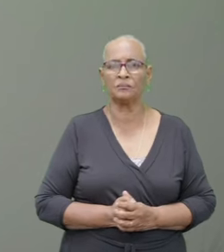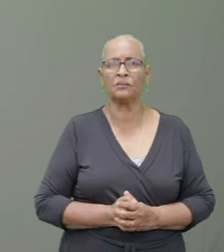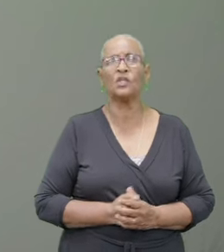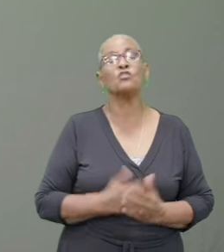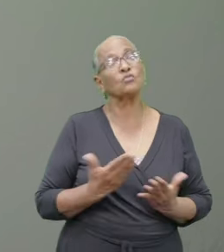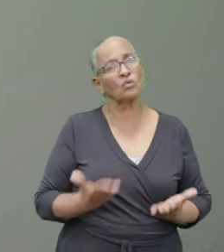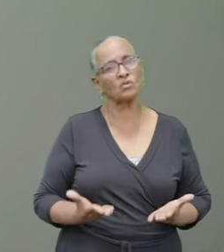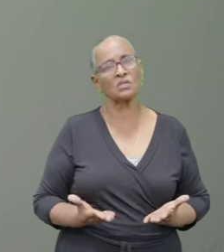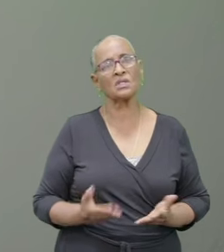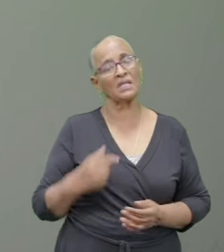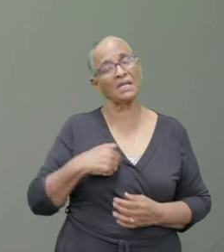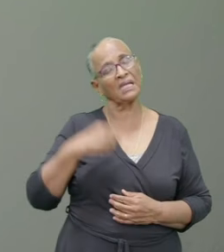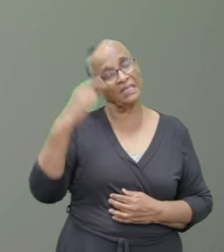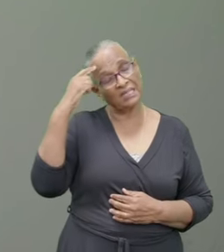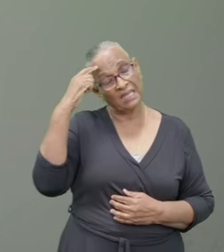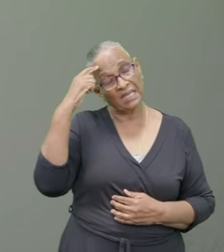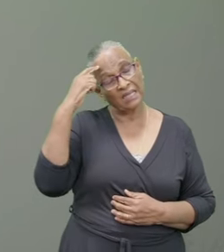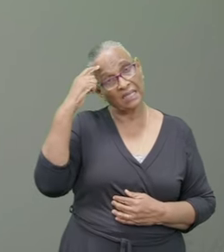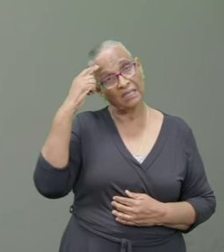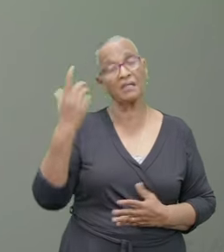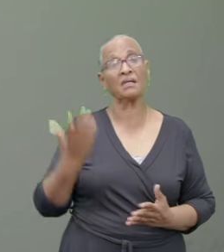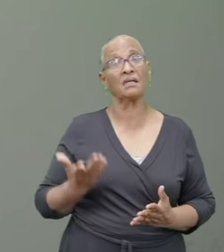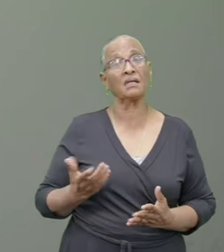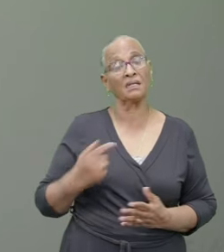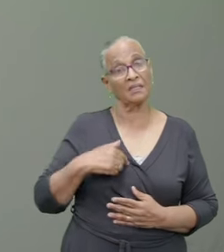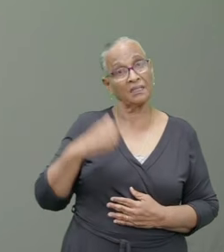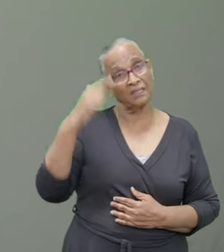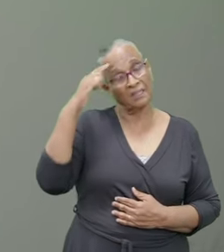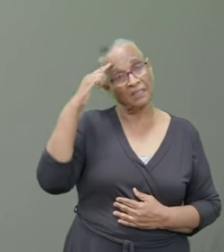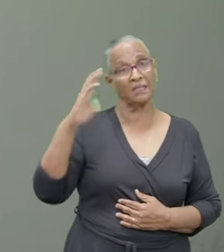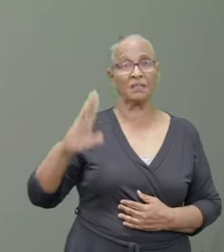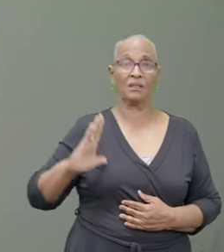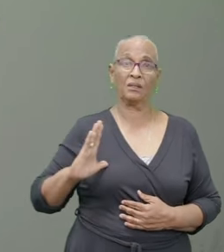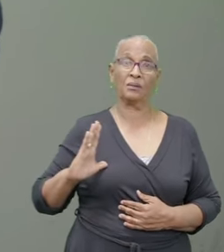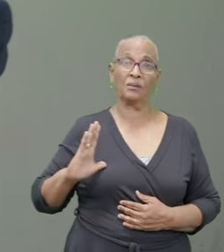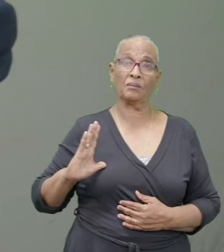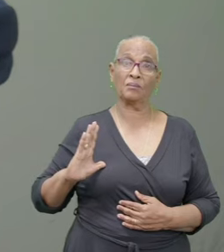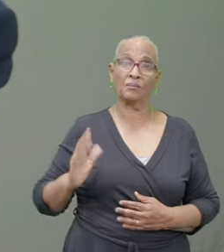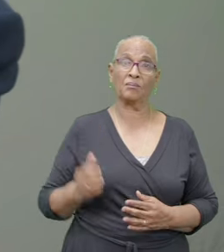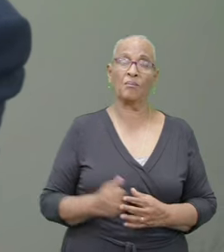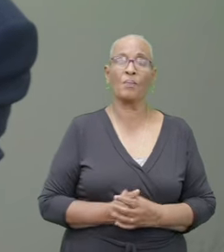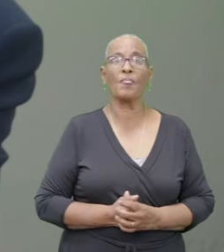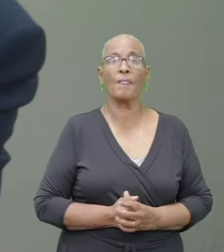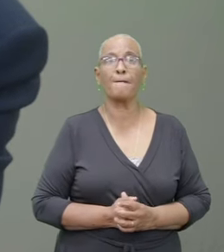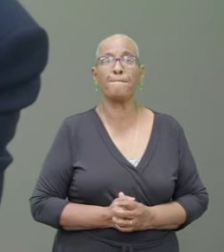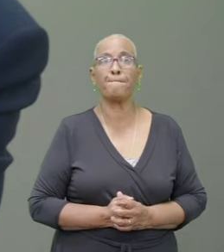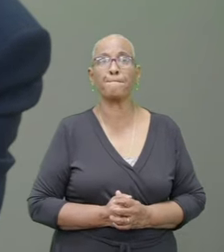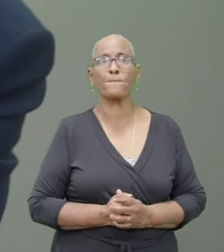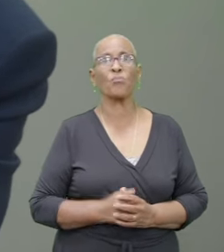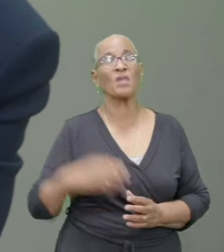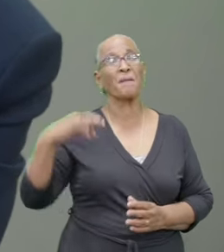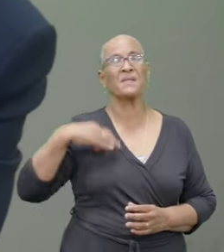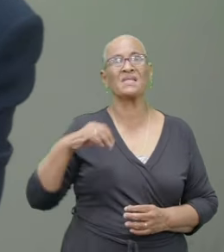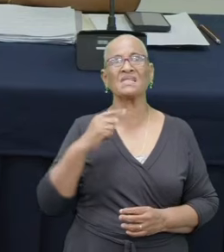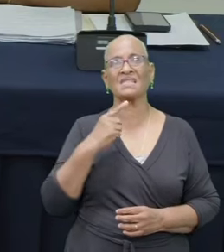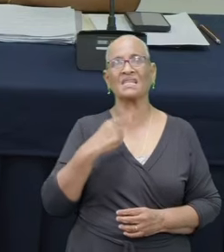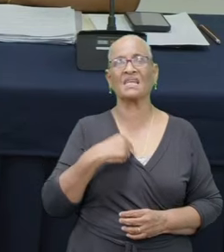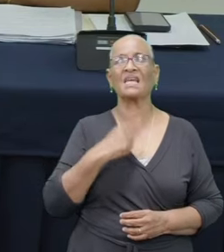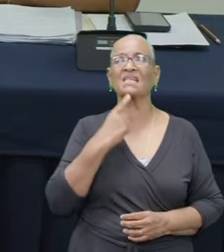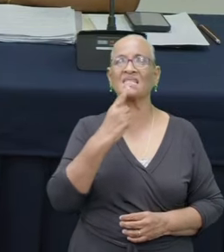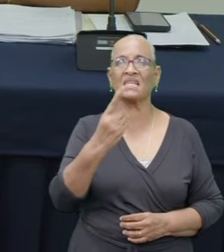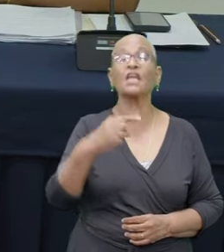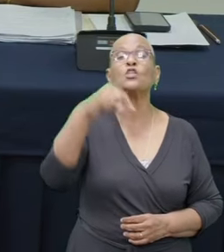is, denk ik, ik weet niet, als de directeur heeft, zie ik een, met een opmerking. Ik wil toch wel wat toevoegen, minister, en dat is dat wij